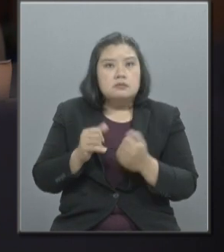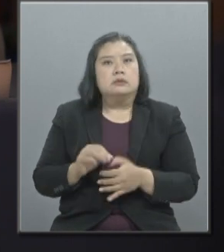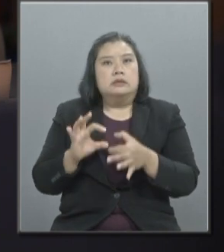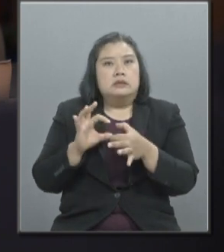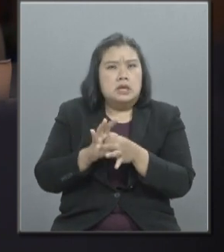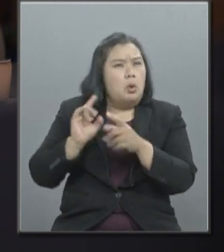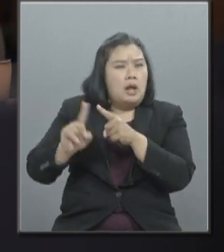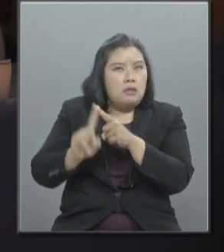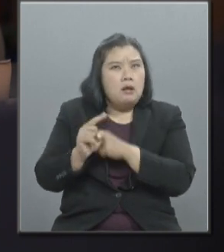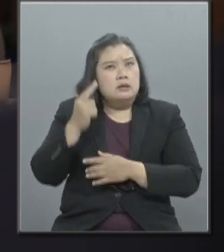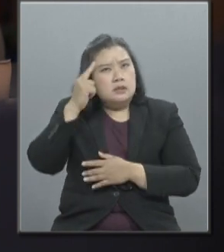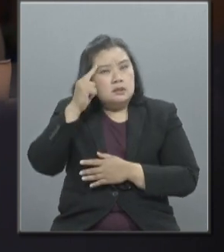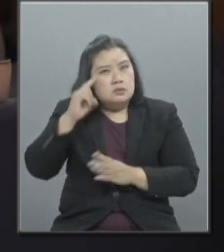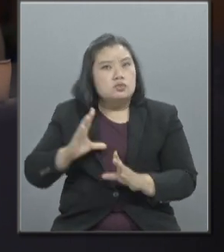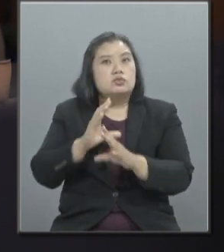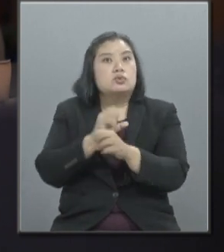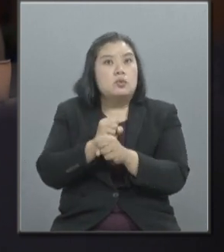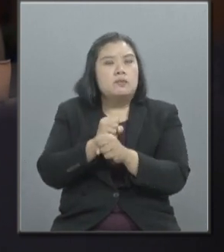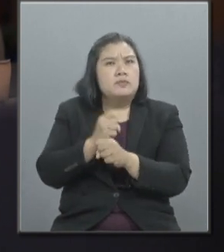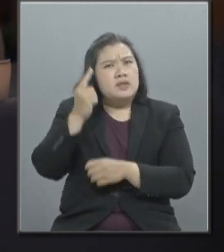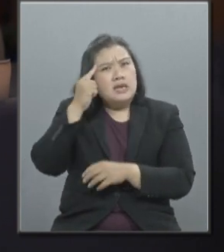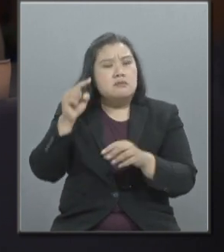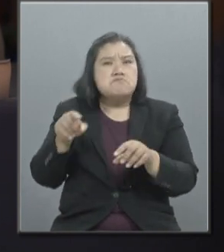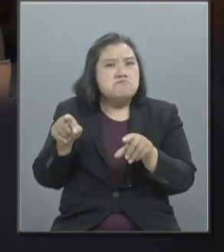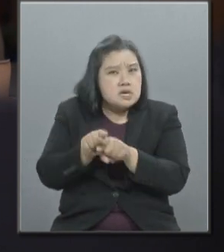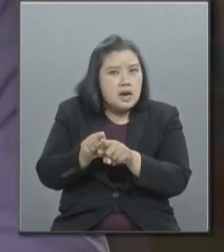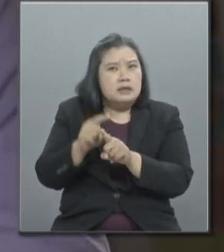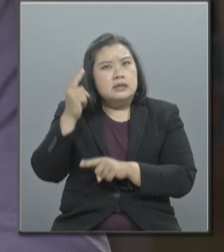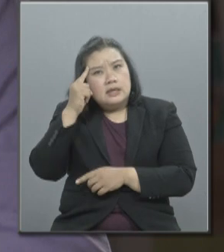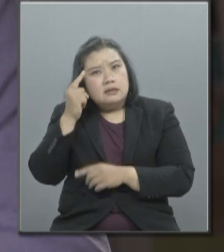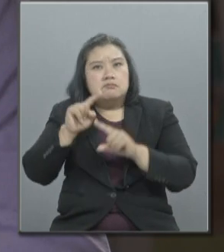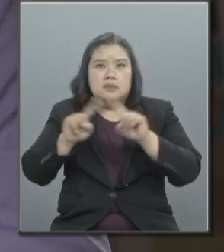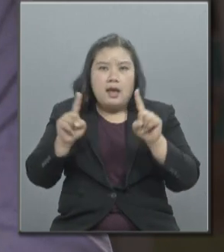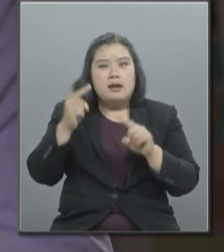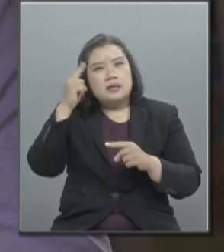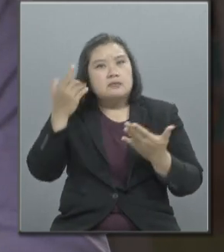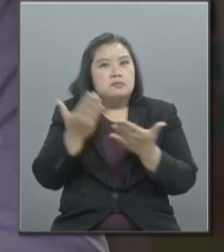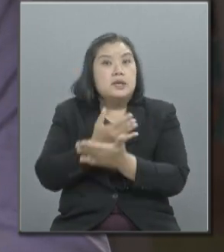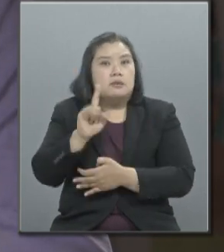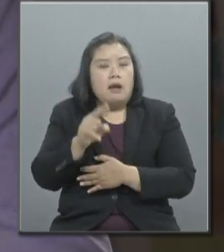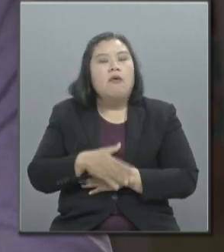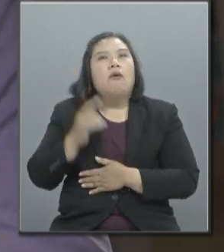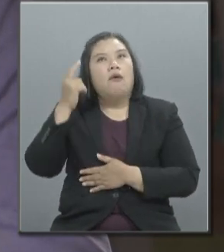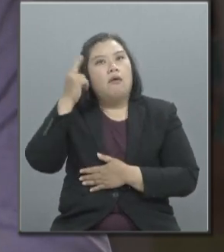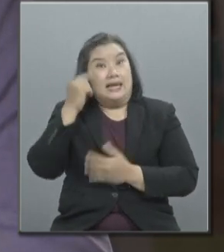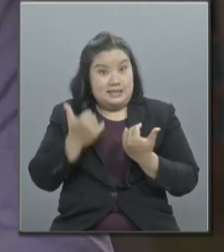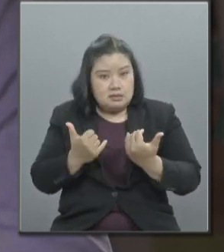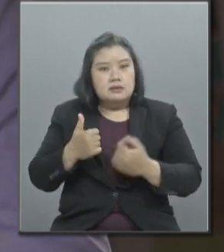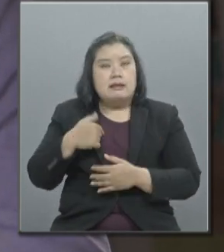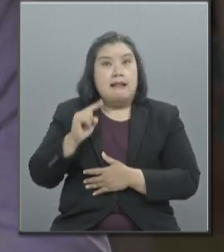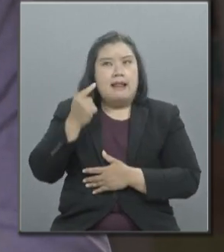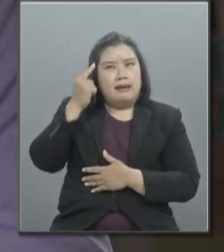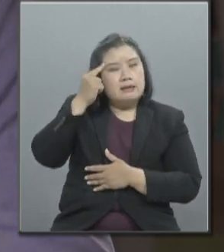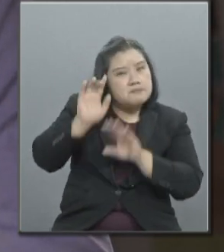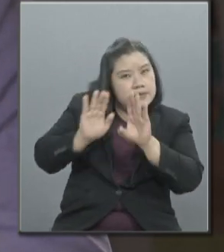ราจะยังสรุปเรื่องราวเหล่านั้นเป็นแบบนั้นในเหมือนกับวันนั้นหรือเปล่าเราก็ลองใช้มุมมองวันนี้ครับหรือเรื่อง